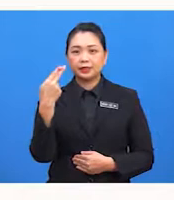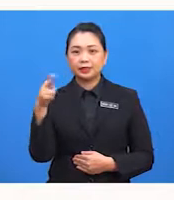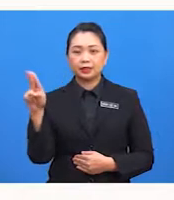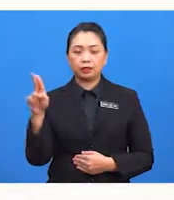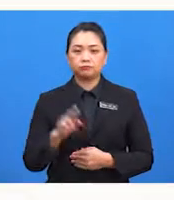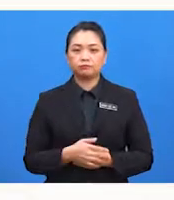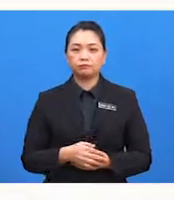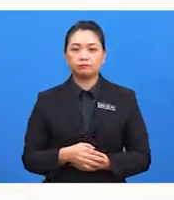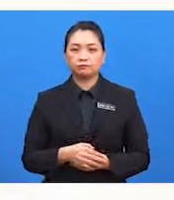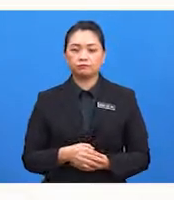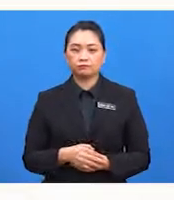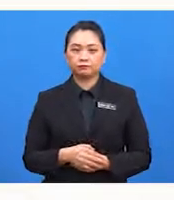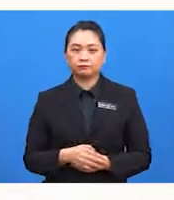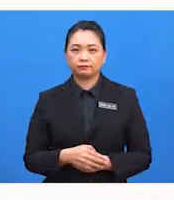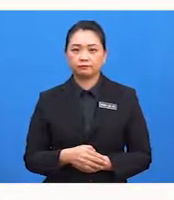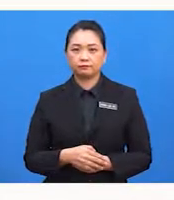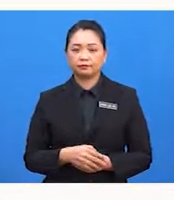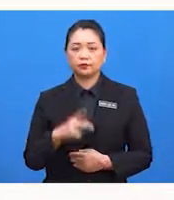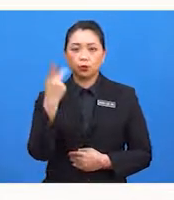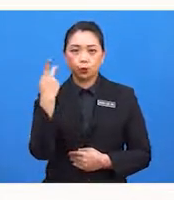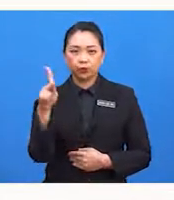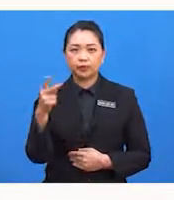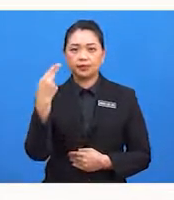kuning hijau dengan merah ungu,